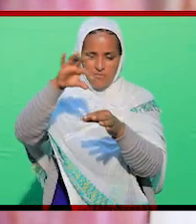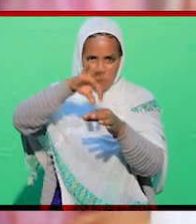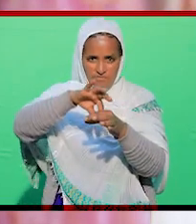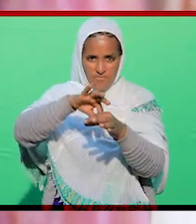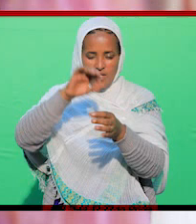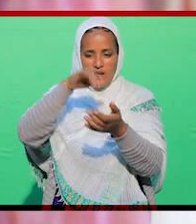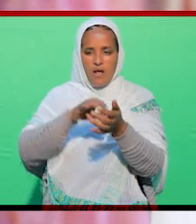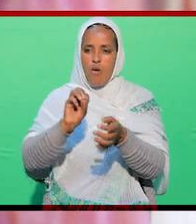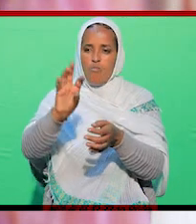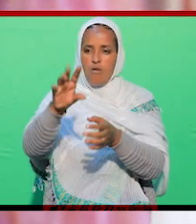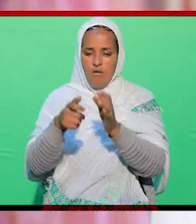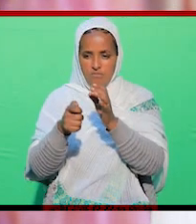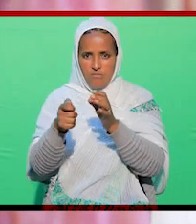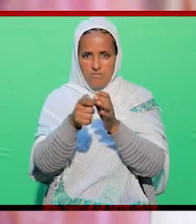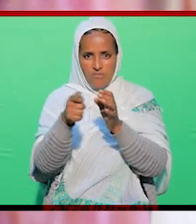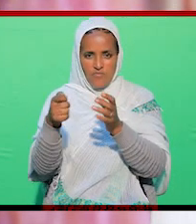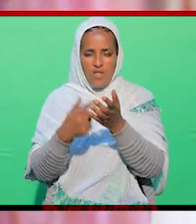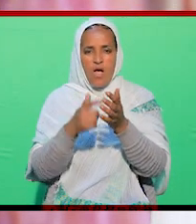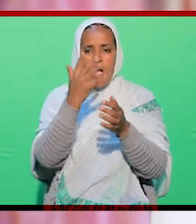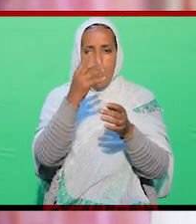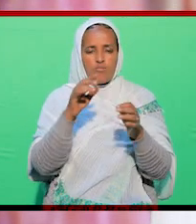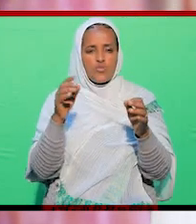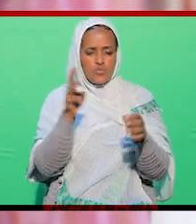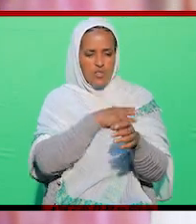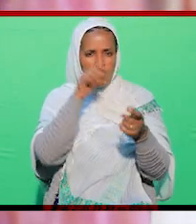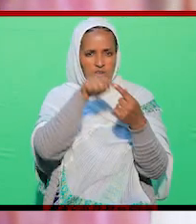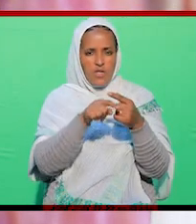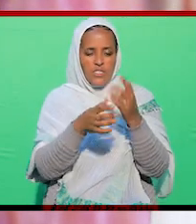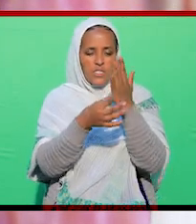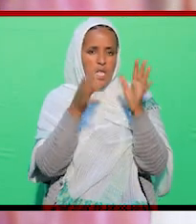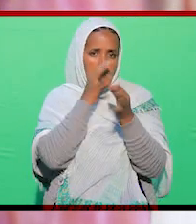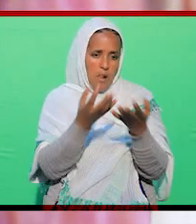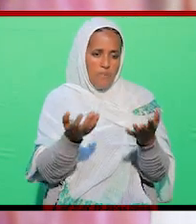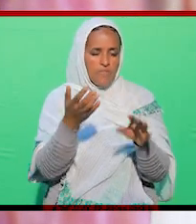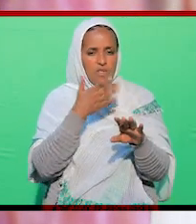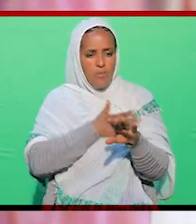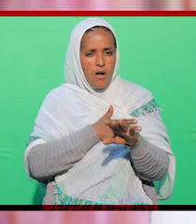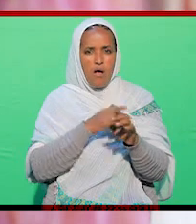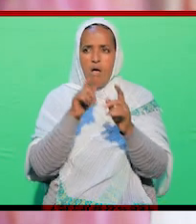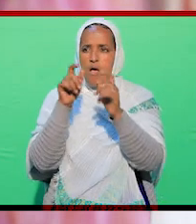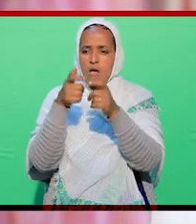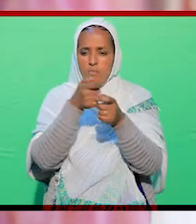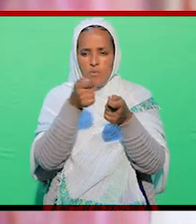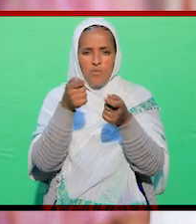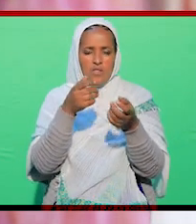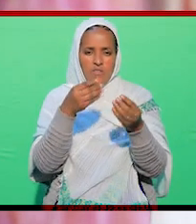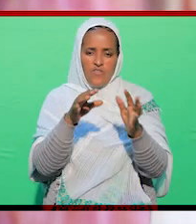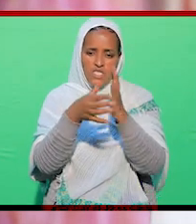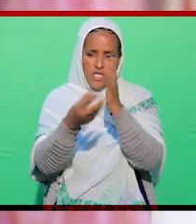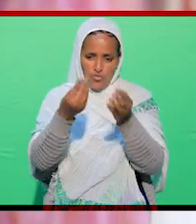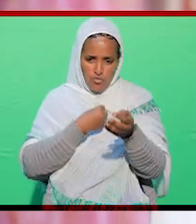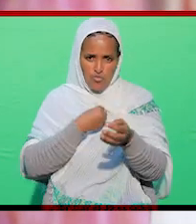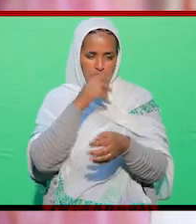ቢጠፋ ዘይታቸውን አድርገው እንደገና በሩ። አምስቱ ሰነፎች ግን እንደገና ልመና ገቡ። እባካችሁ መብራታችን